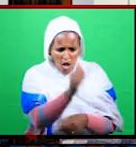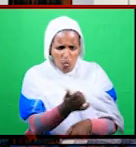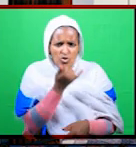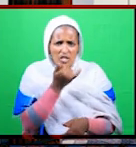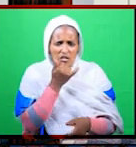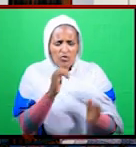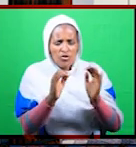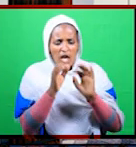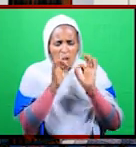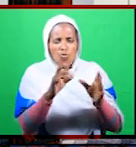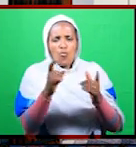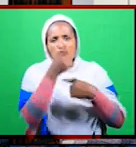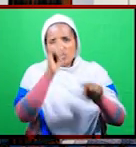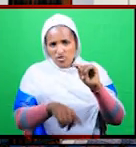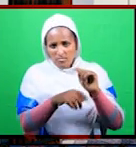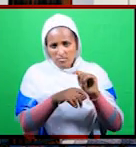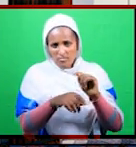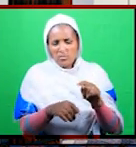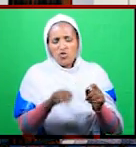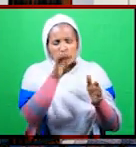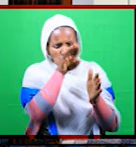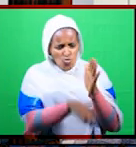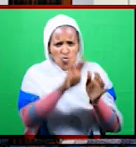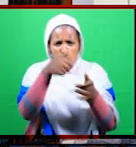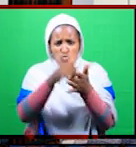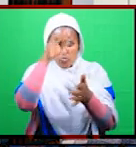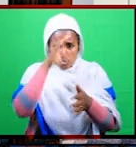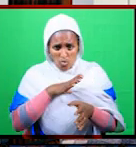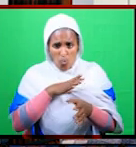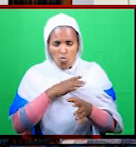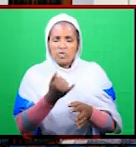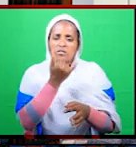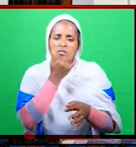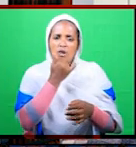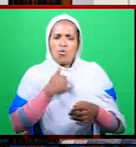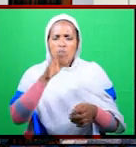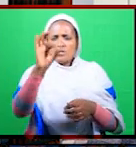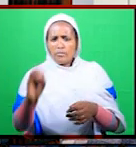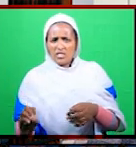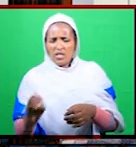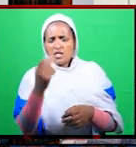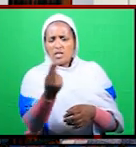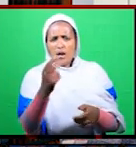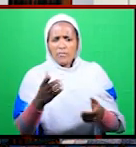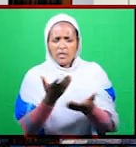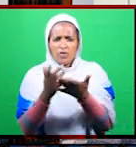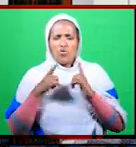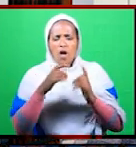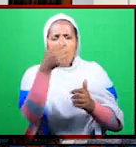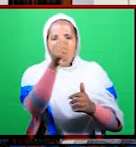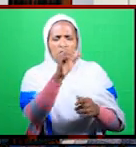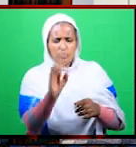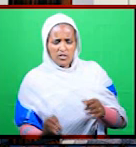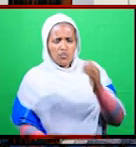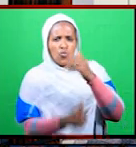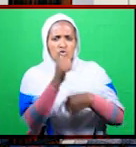ይኖራል። እግዚአብሔር ከሰራው ውስጥ ምንም እንከን የለውም። ብዙ ችግር የሚፈጠረው ሰው ከሰራው ውስጥ ነው። በሰው እንዲሰራ የታሰበው ደግሞ አስተዳደግ ላይ